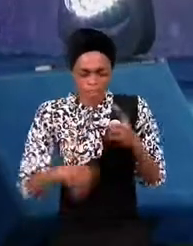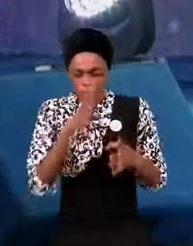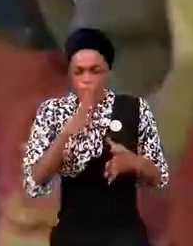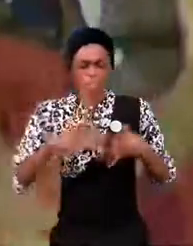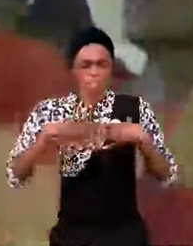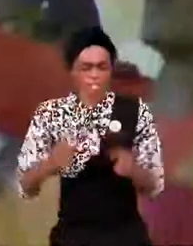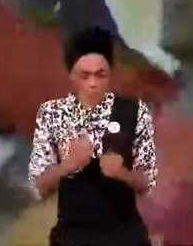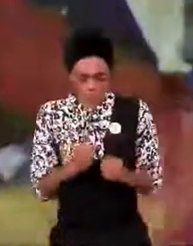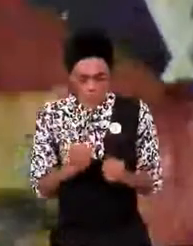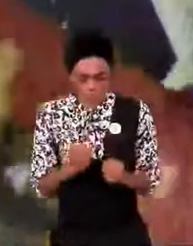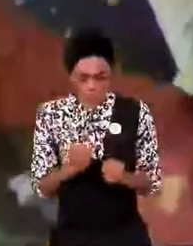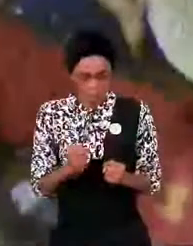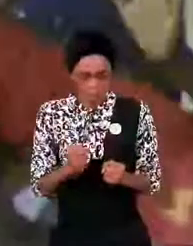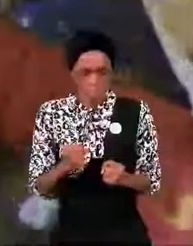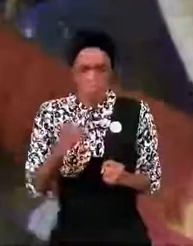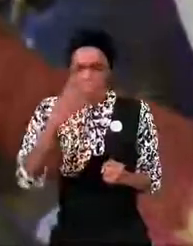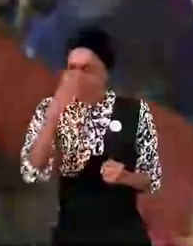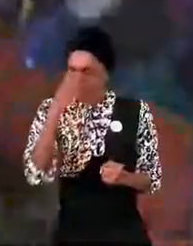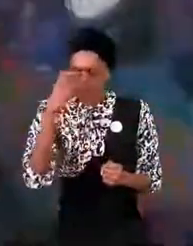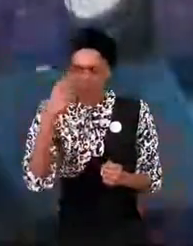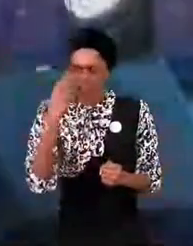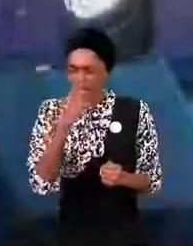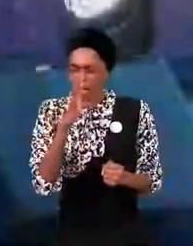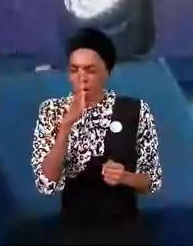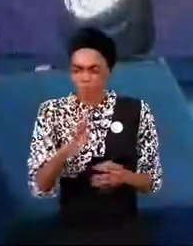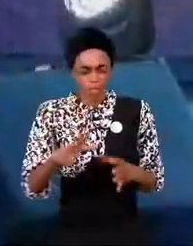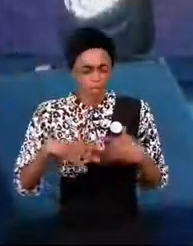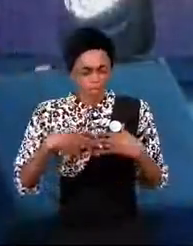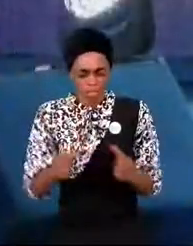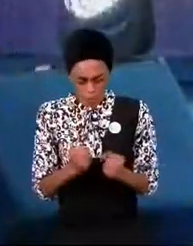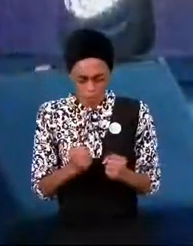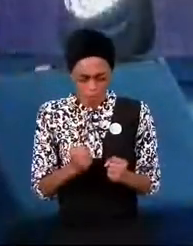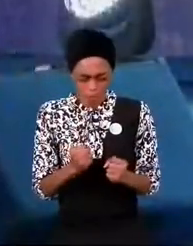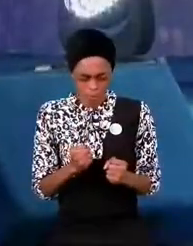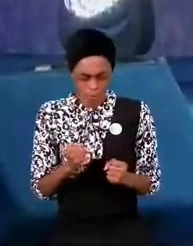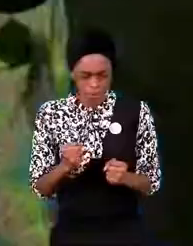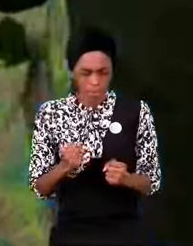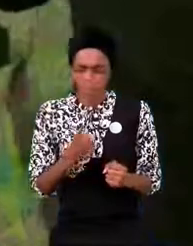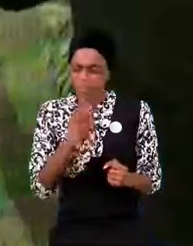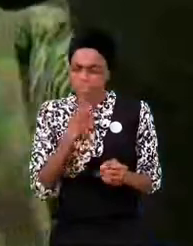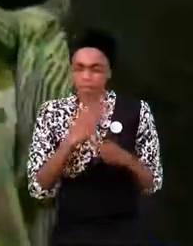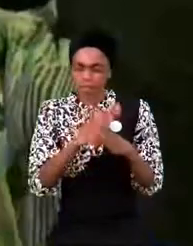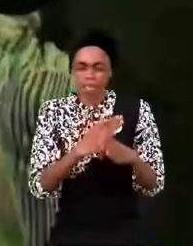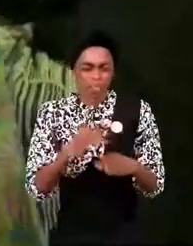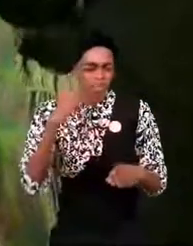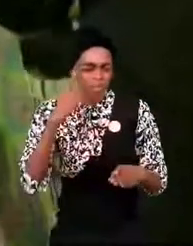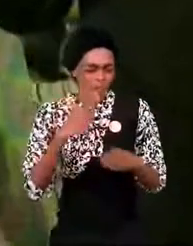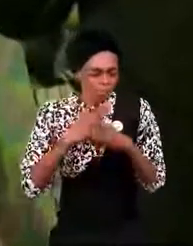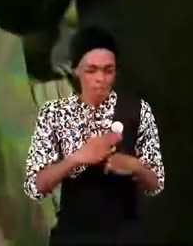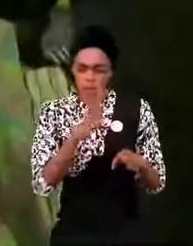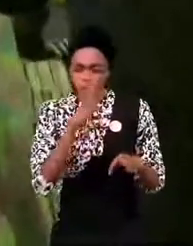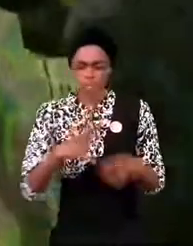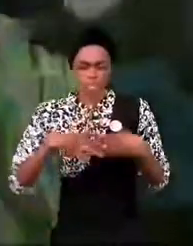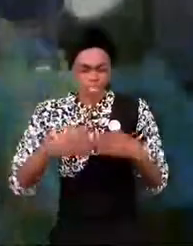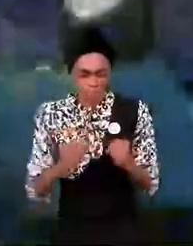Les yeux aveugles, soyez guéris. Surdité, mutisme, soyez guéris. Et